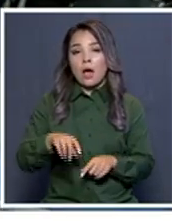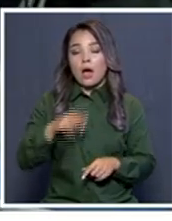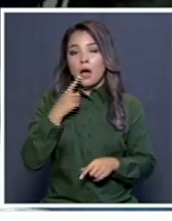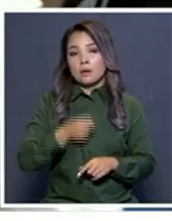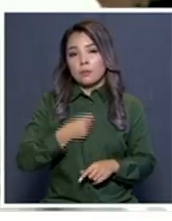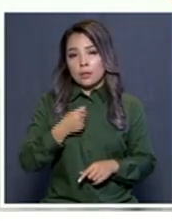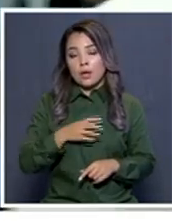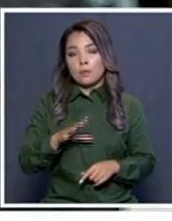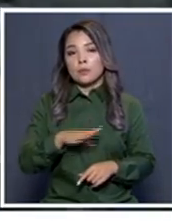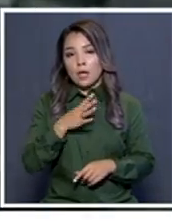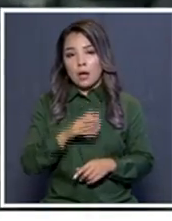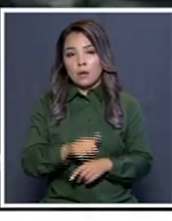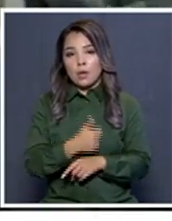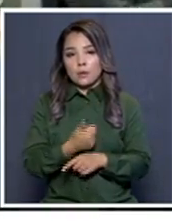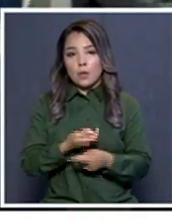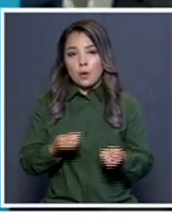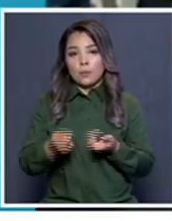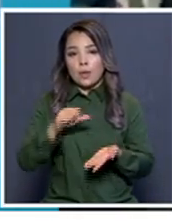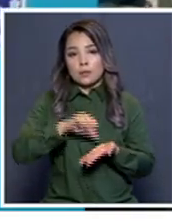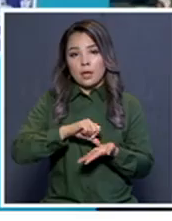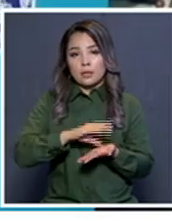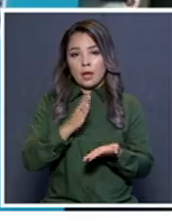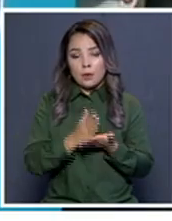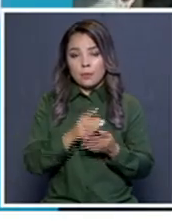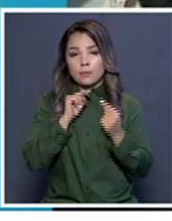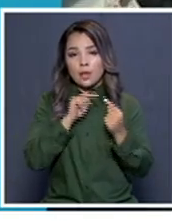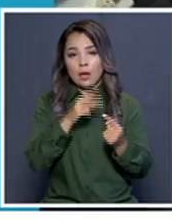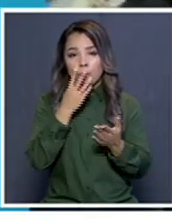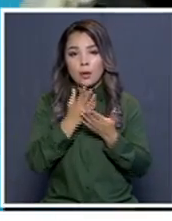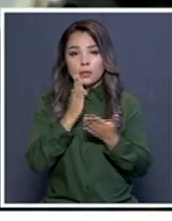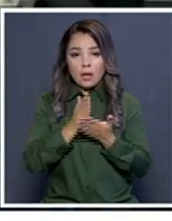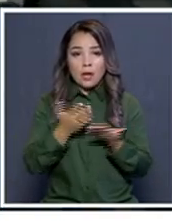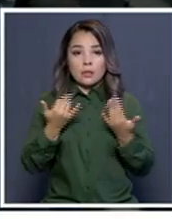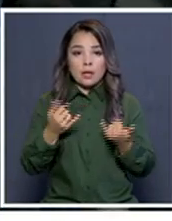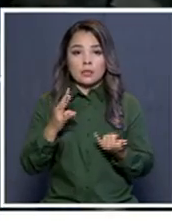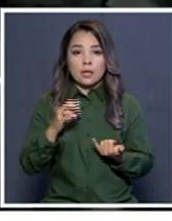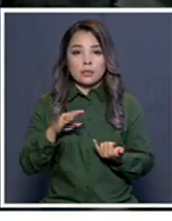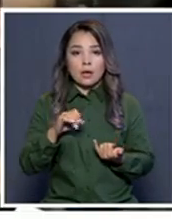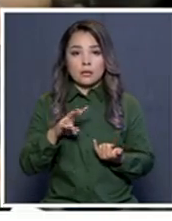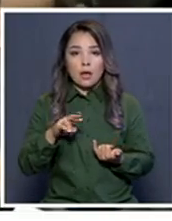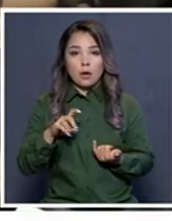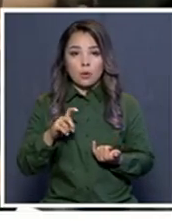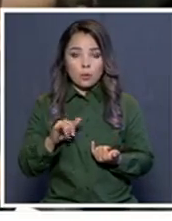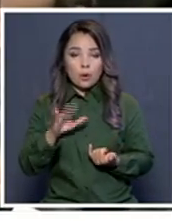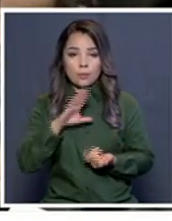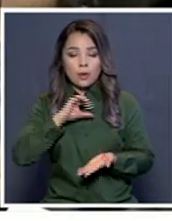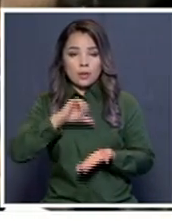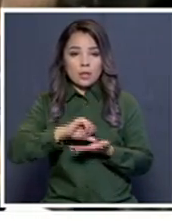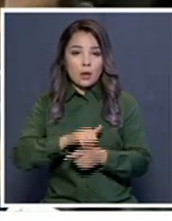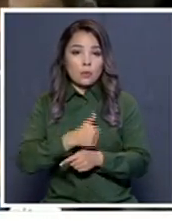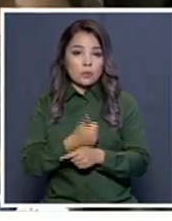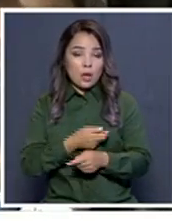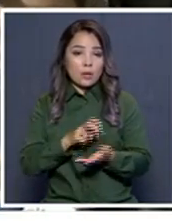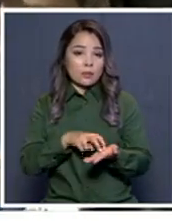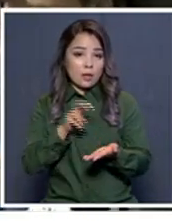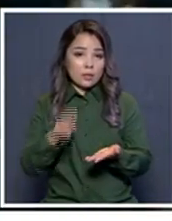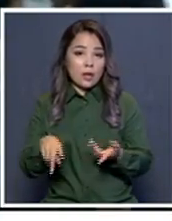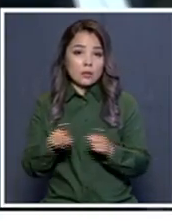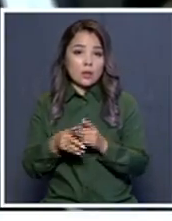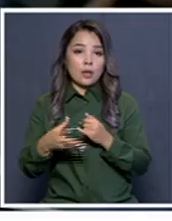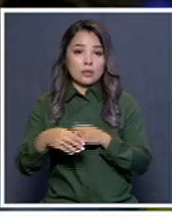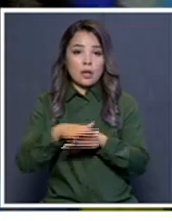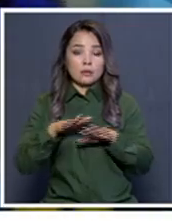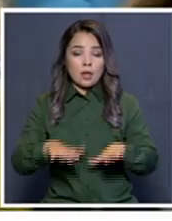армияның бұрынғы қолбасшысы Бенни Ганц негізгі қарсылас болып отыр. Дегенмен Нетаньяху биліктен кетсе, елдің жер дауына